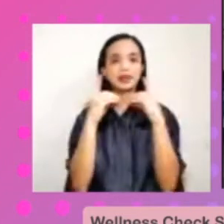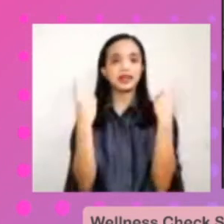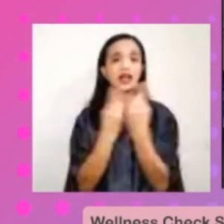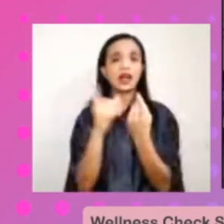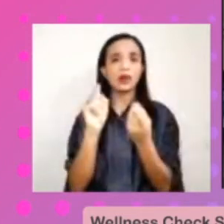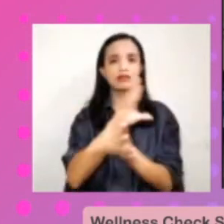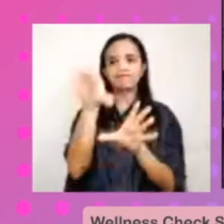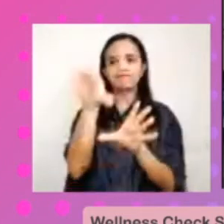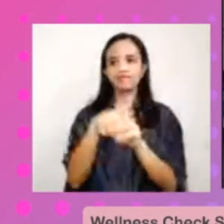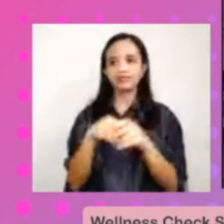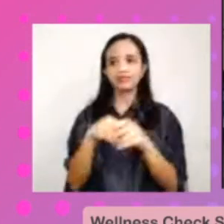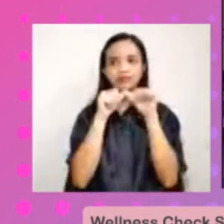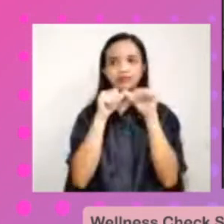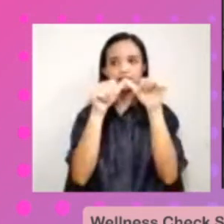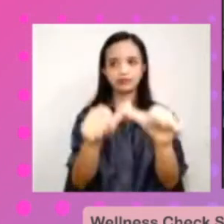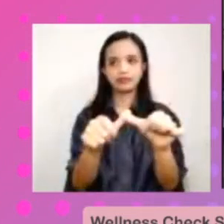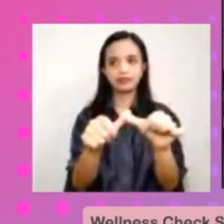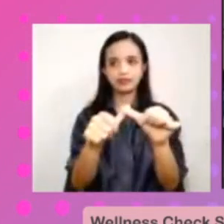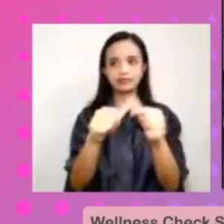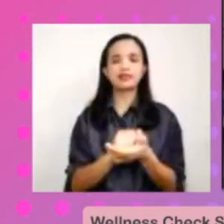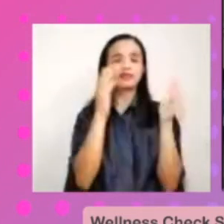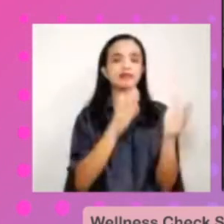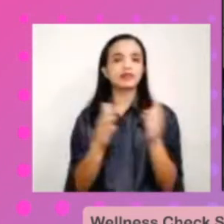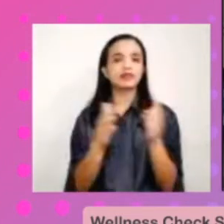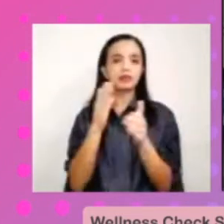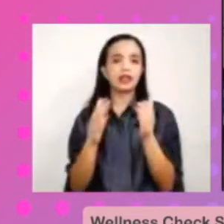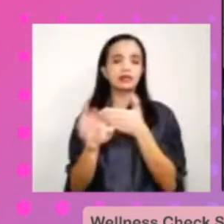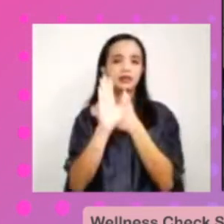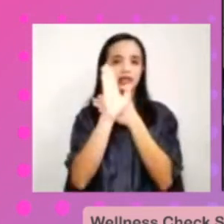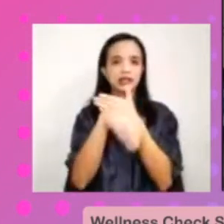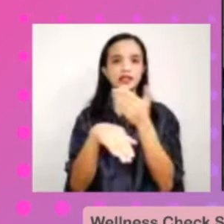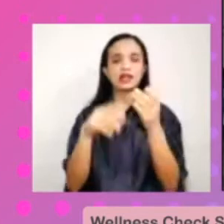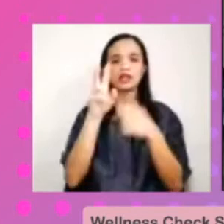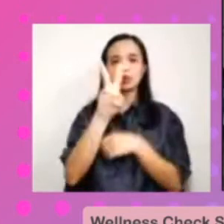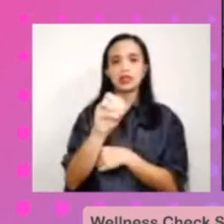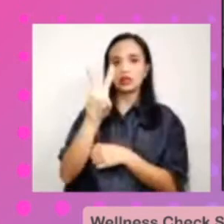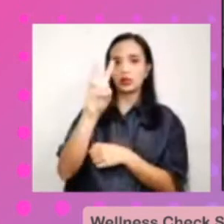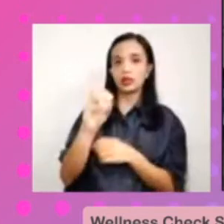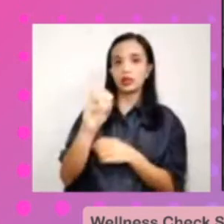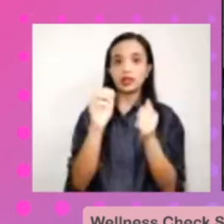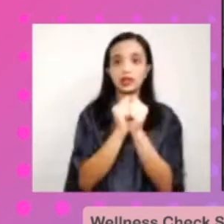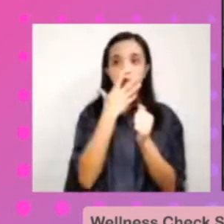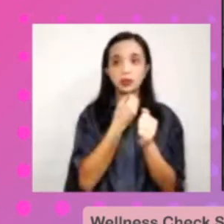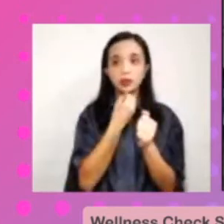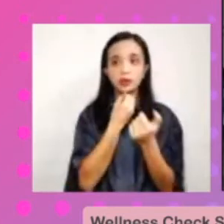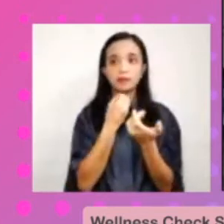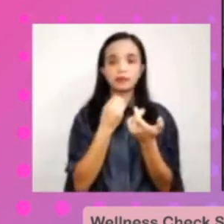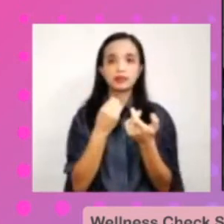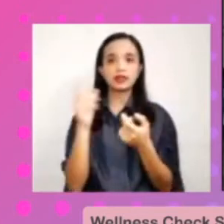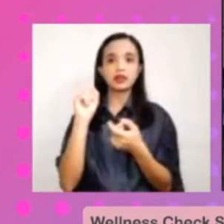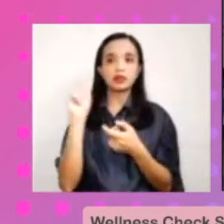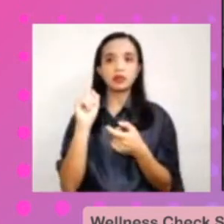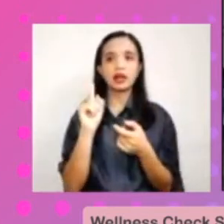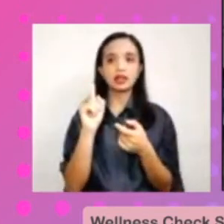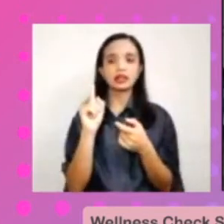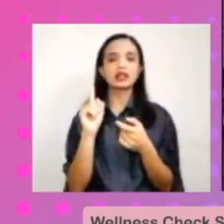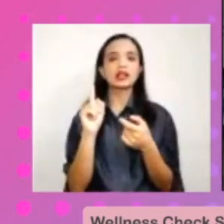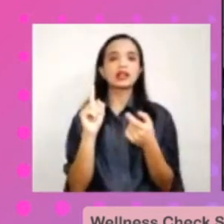Educators Academy of the Philippines. Katuwang po ang Public Affairs Service at Bureau of Learner Support Service School Health